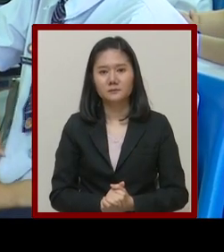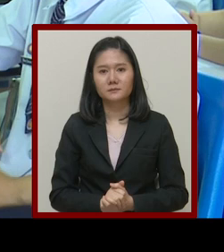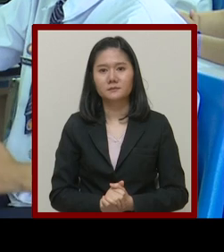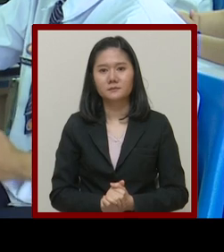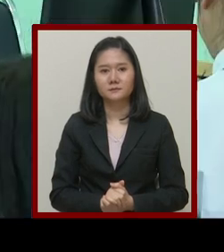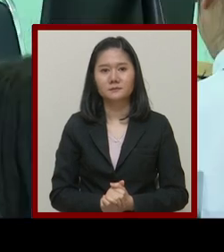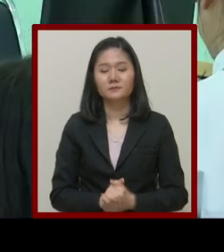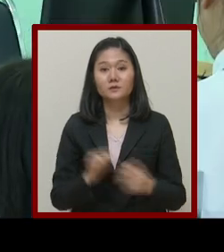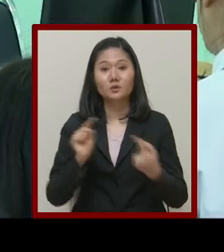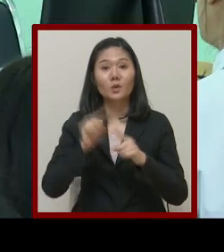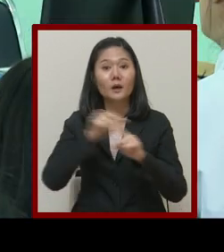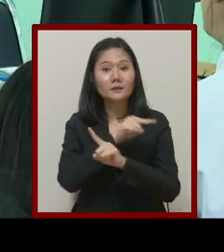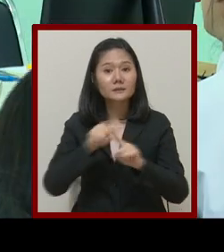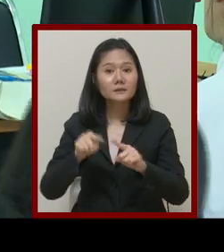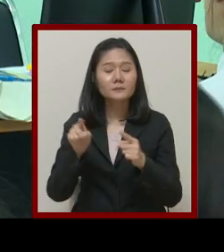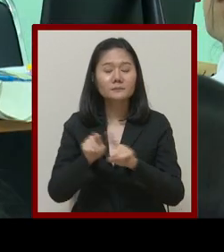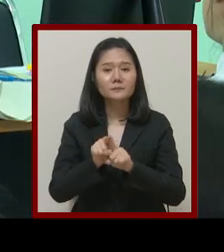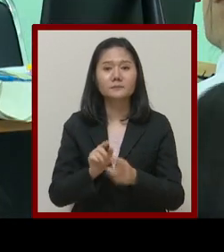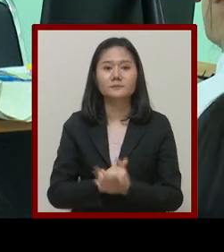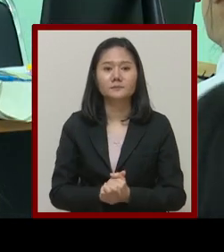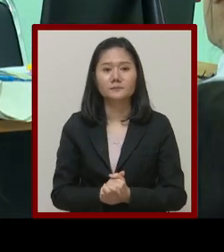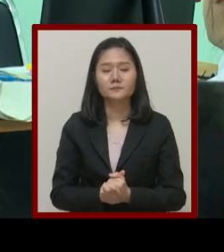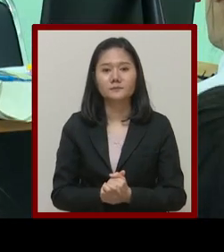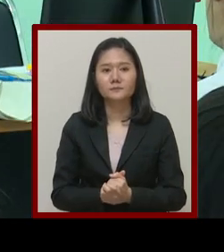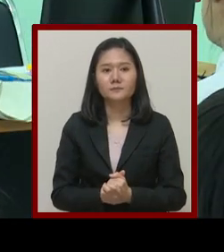Destination Spa 2